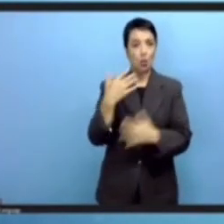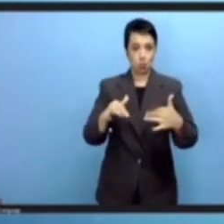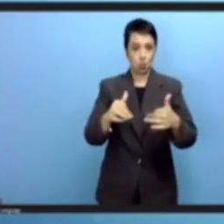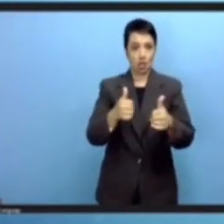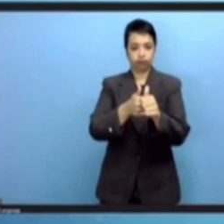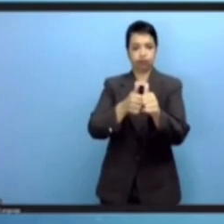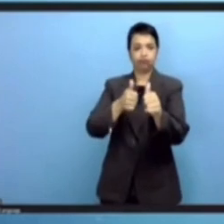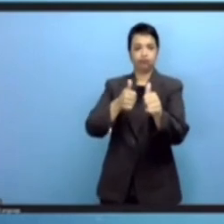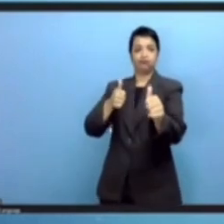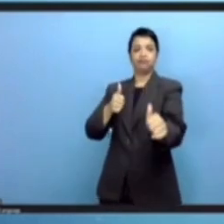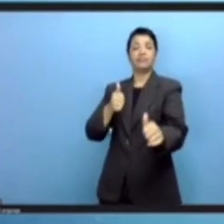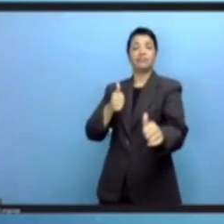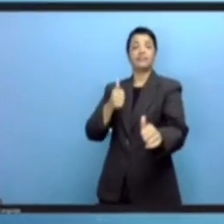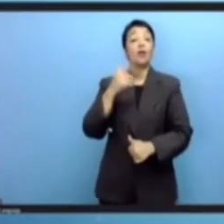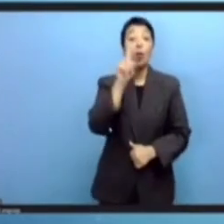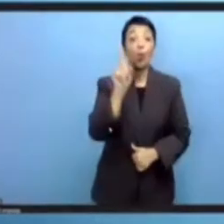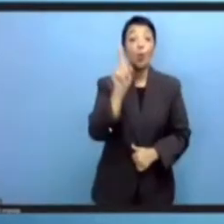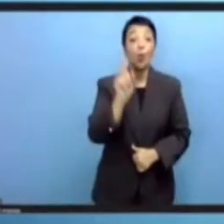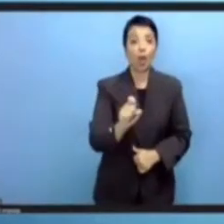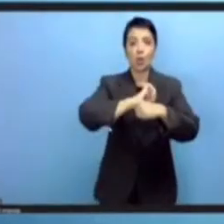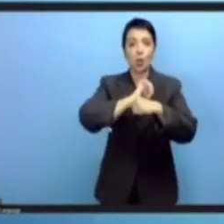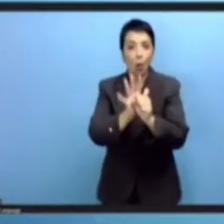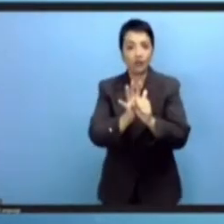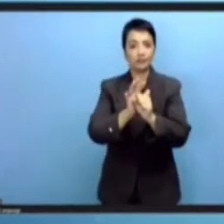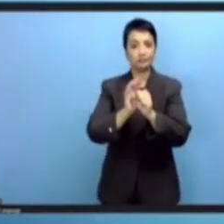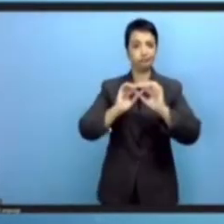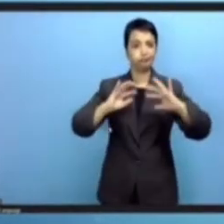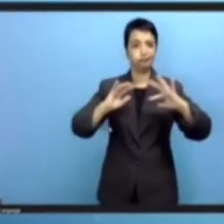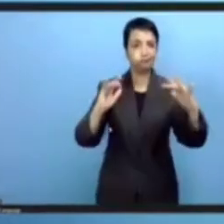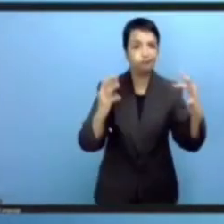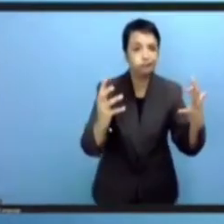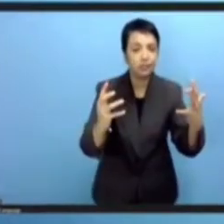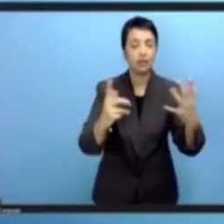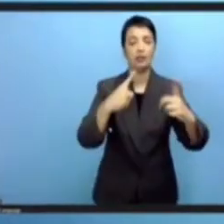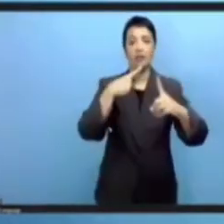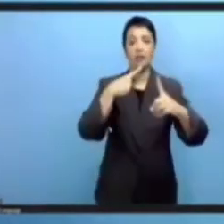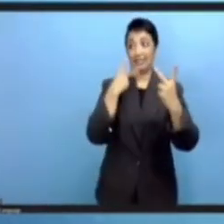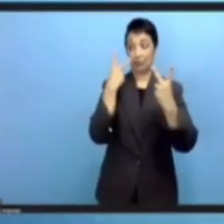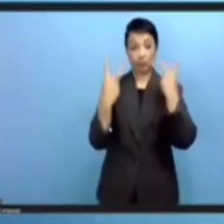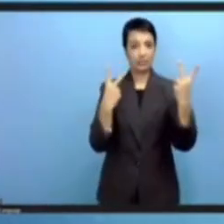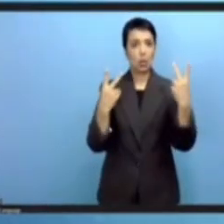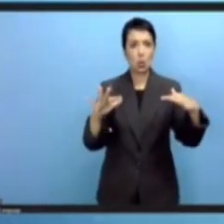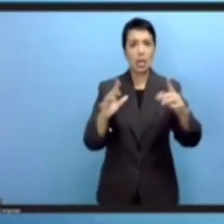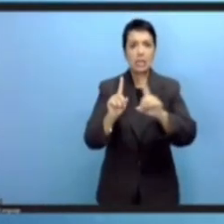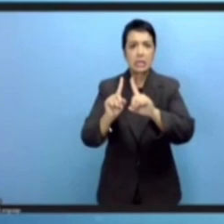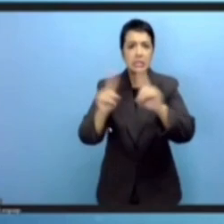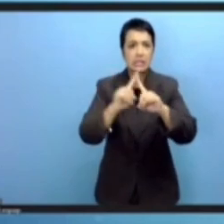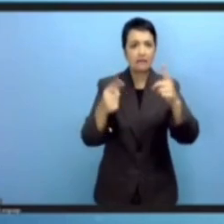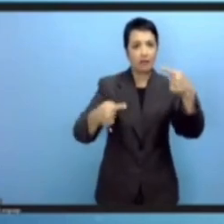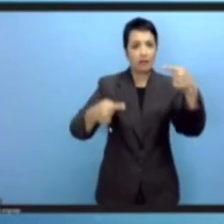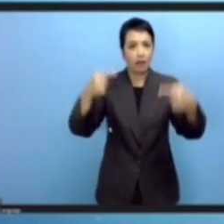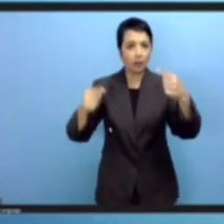l'horizon de 2030 a connu des retards à cause de la pandémie du Covid, les effets aussi d'autres chocs,